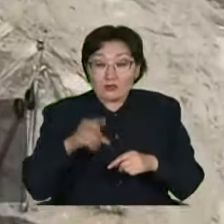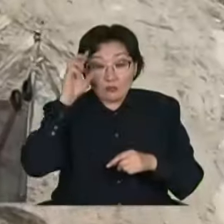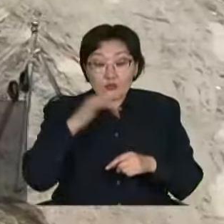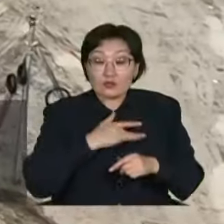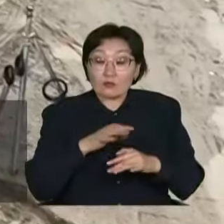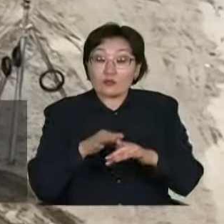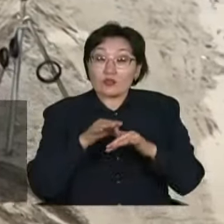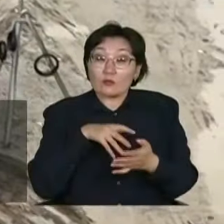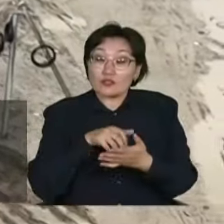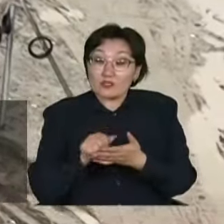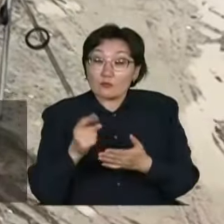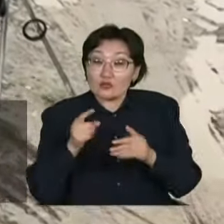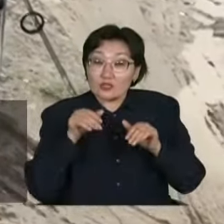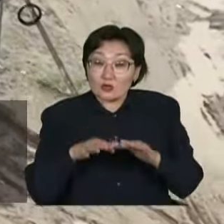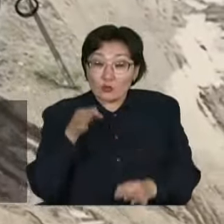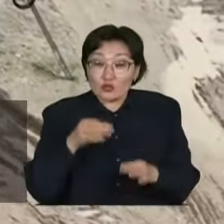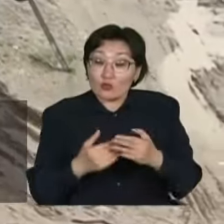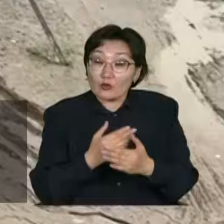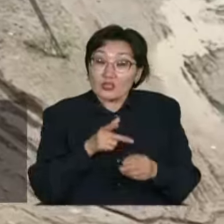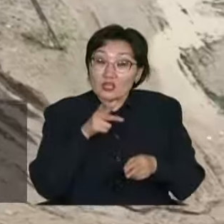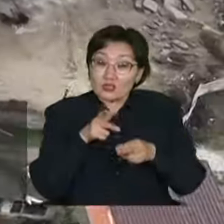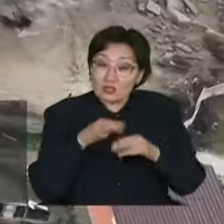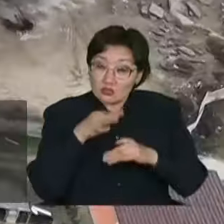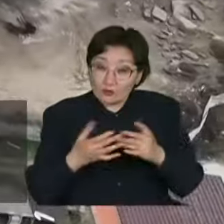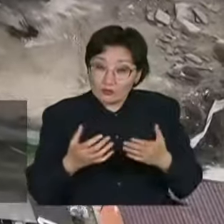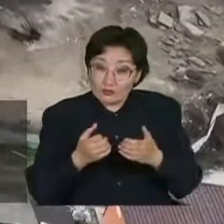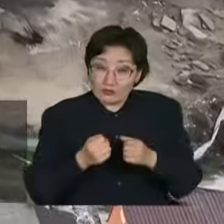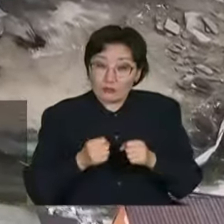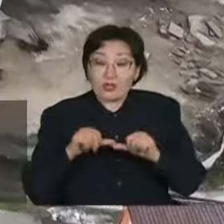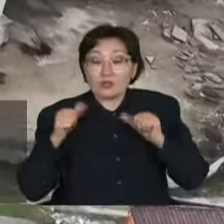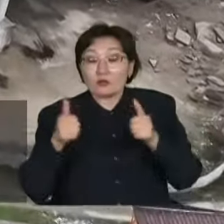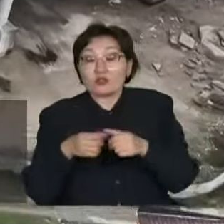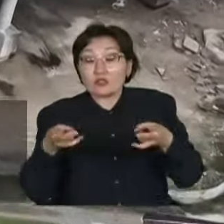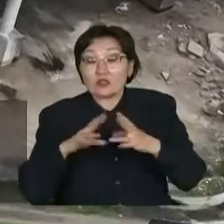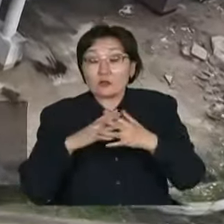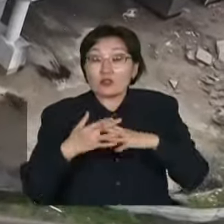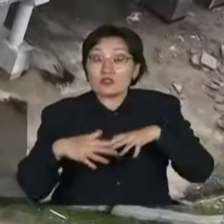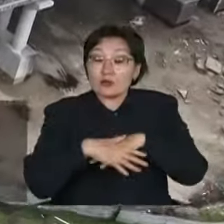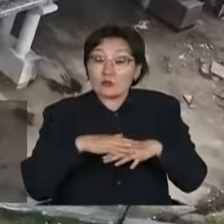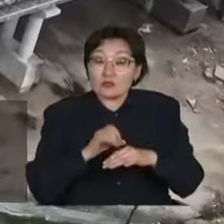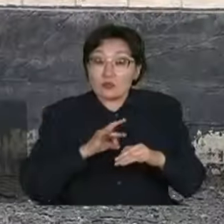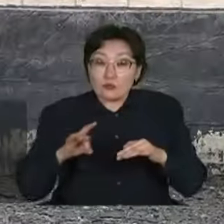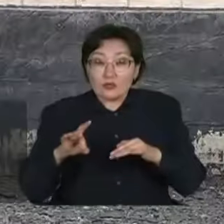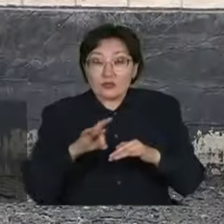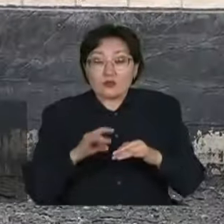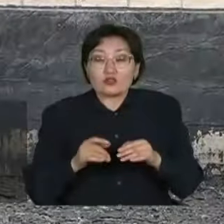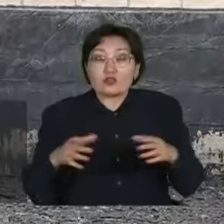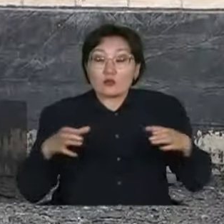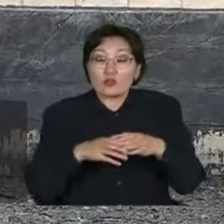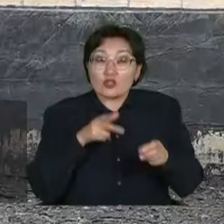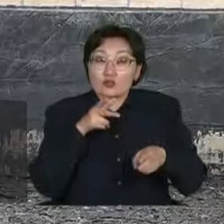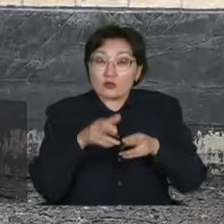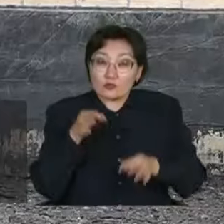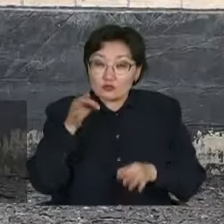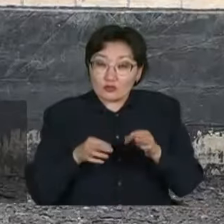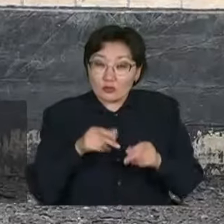өткізіп сүрудің бірден бір шешімі сотқа қайта жүгіну деген жауап алдық. Енді оқшауланып қалған ауыл тұрғындары ауданға ұжымдық шағым түсіріп сотқа беру